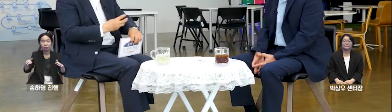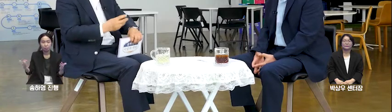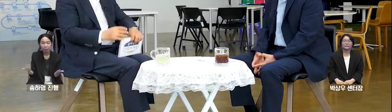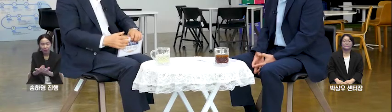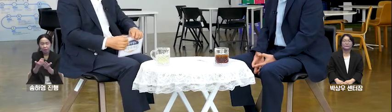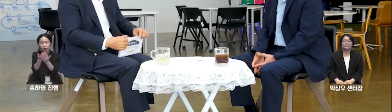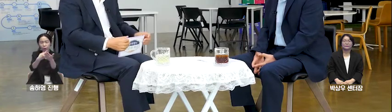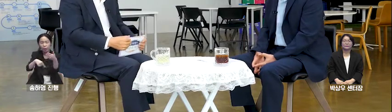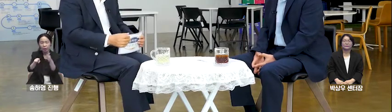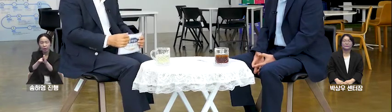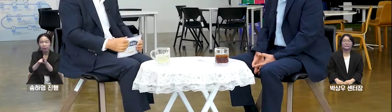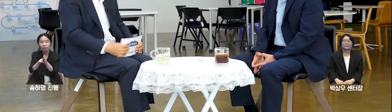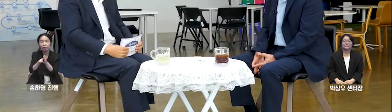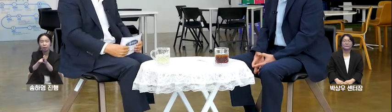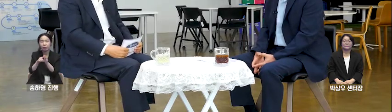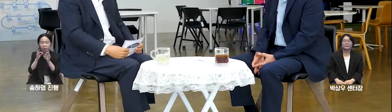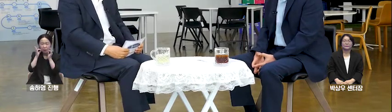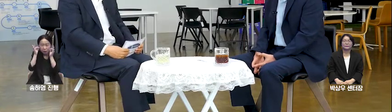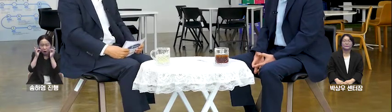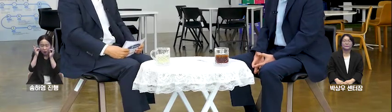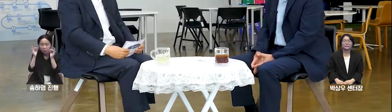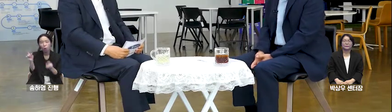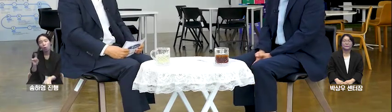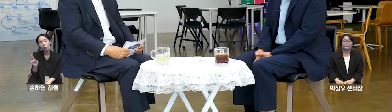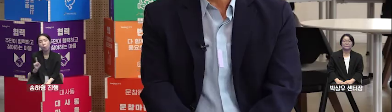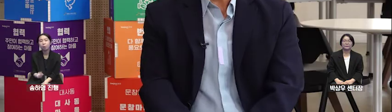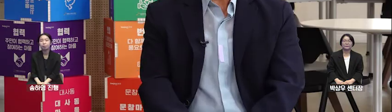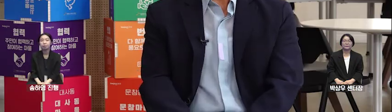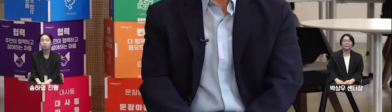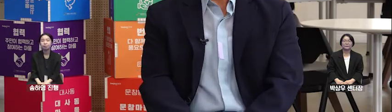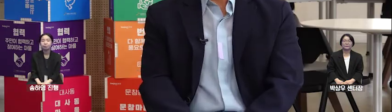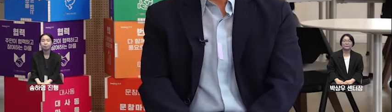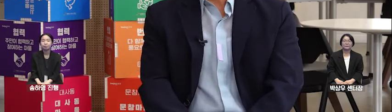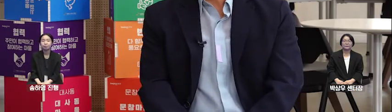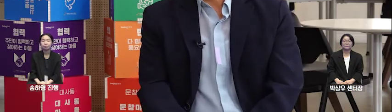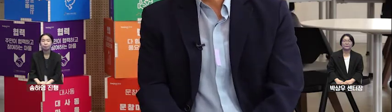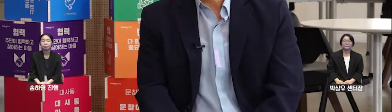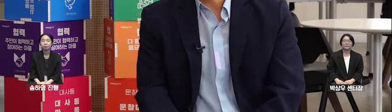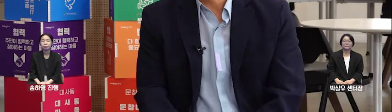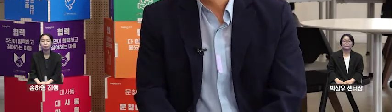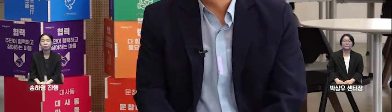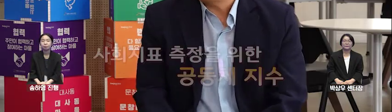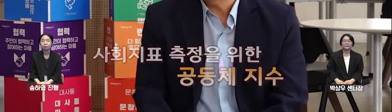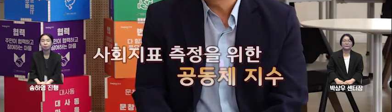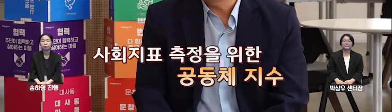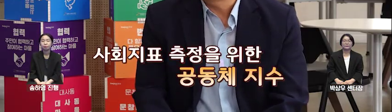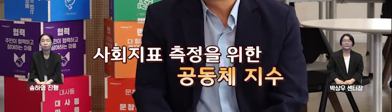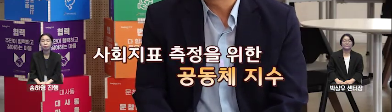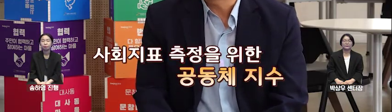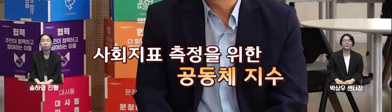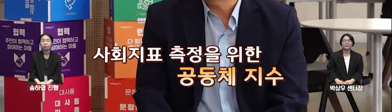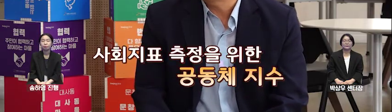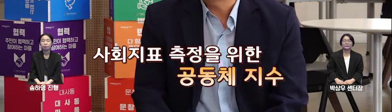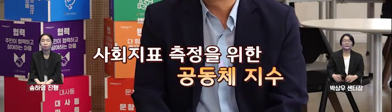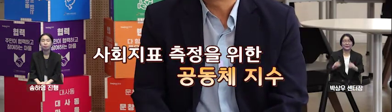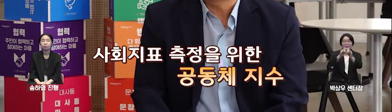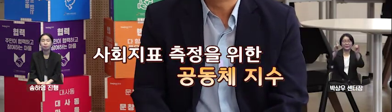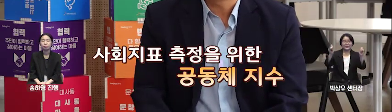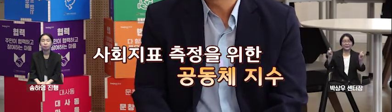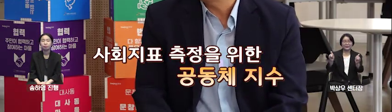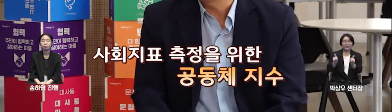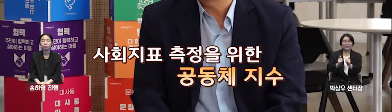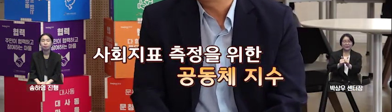좀 자극하면 어떨까 그런 생각이 들긴 하는데. 예. 그 사회지표 개발, 사회지표를 측정하는 데